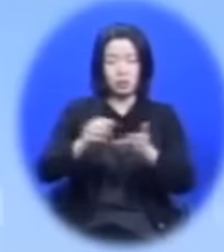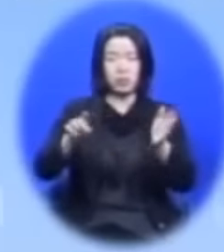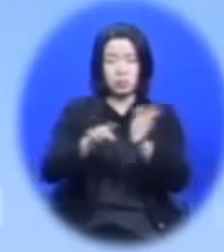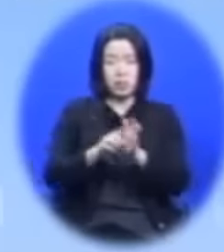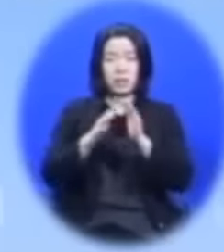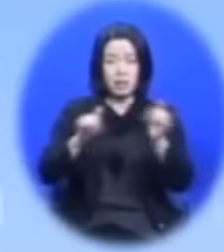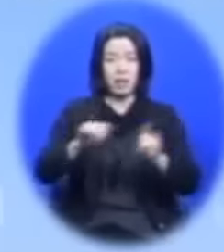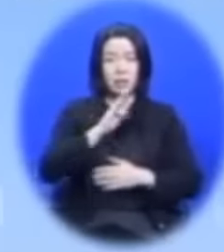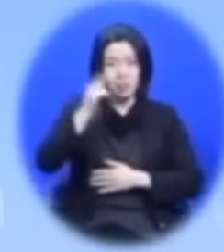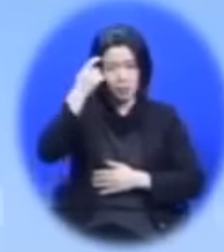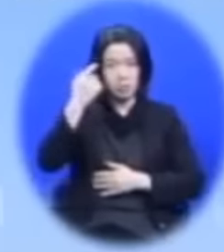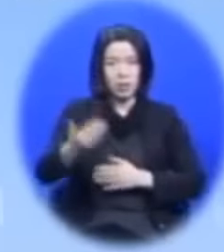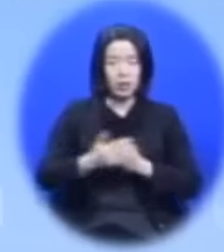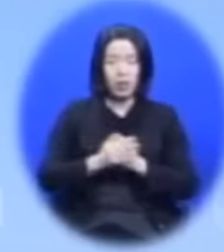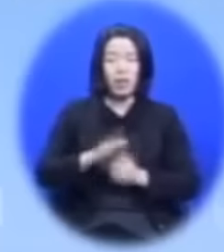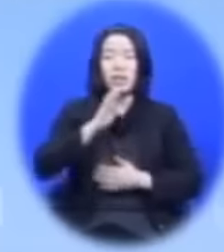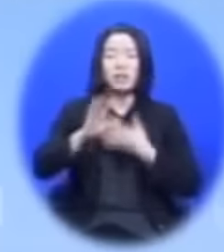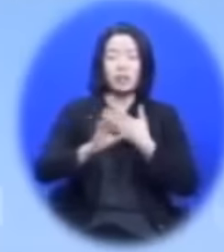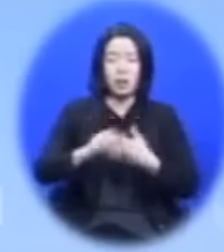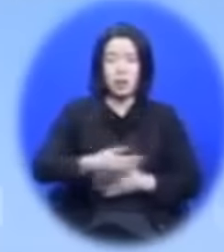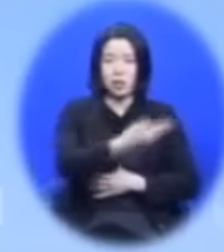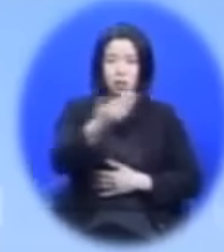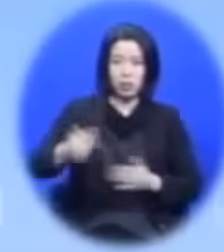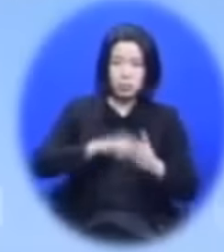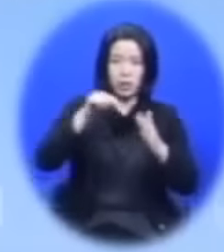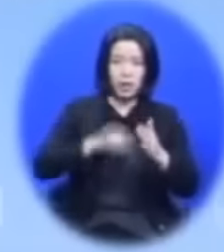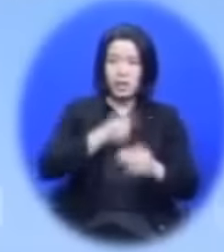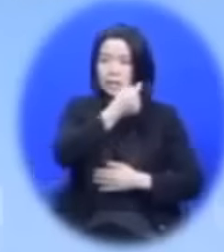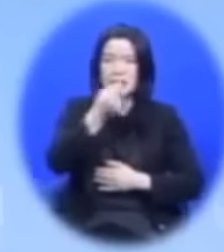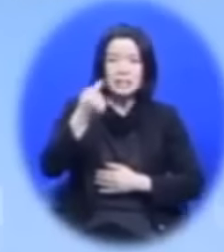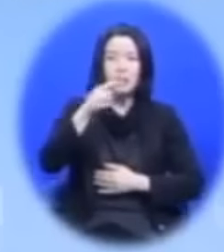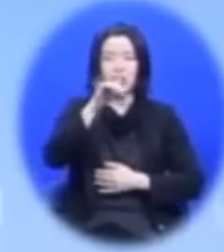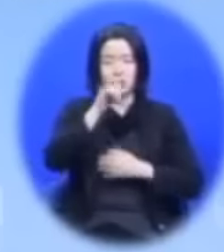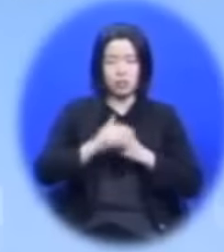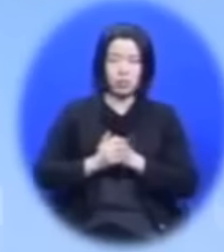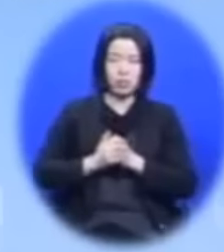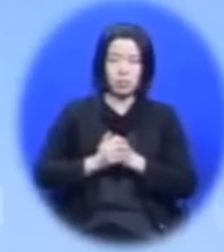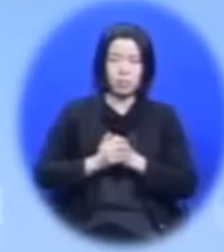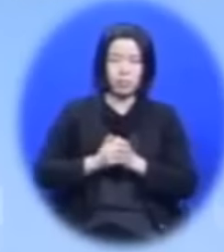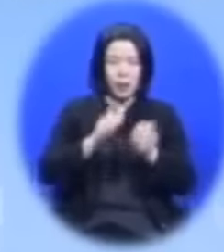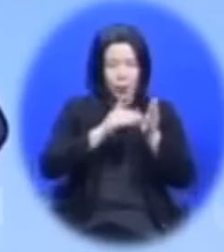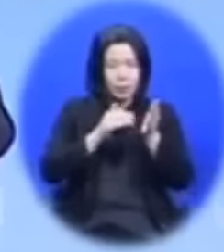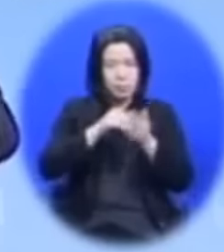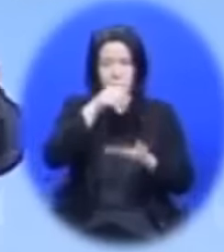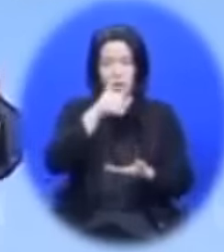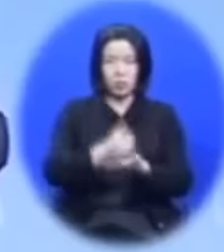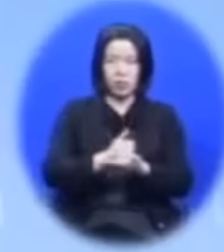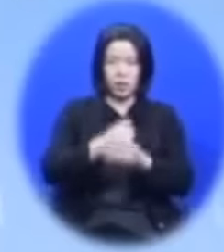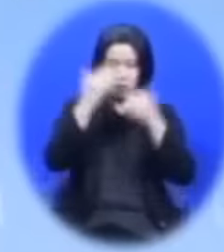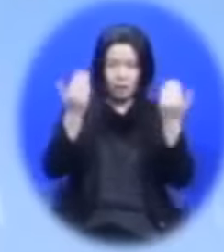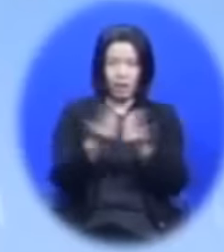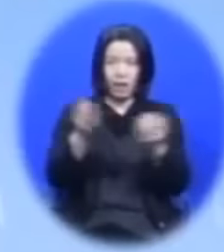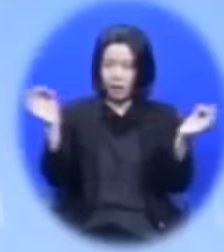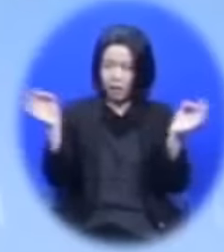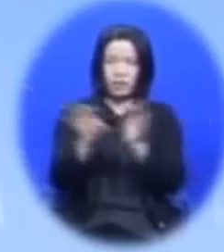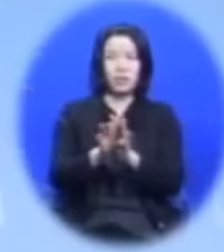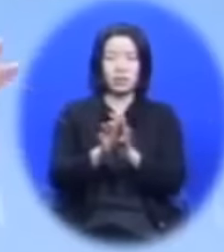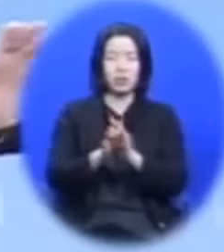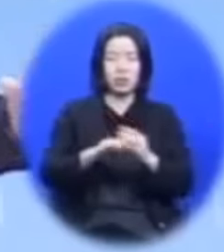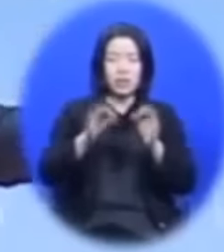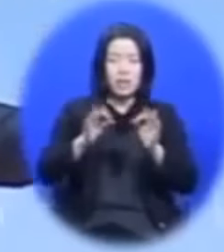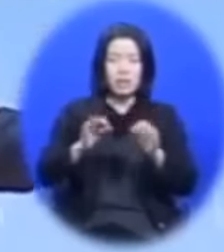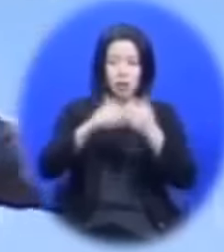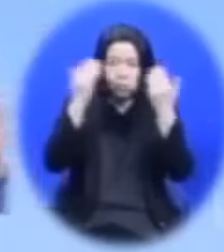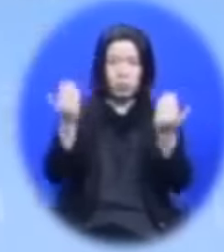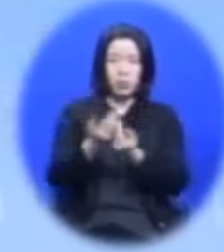사람입니까? 그렇다면 여러분 안에 증거가 있게 돼 있어요. 은밀한 죄는 이제 다 청산하고 이제는